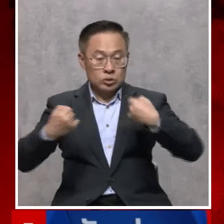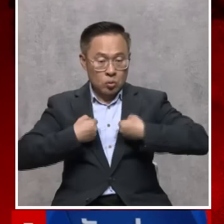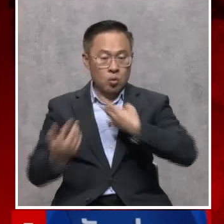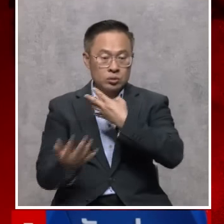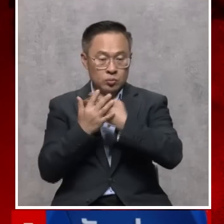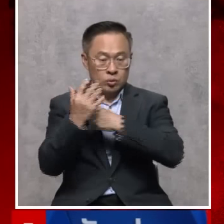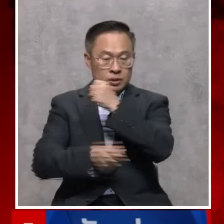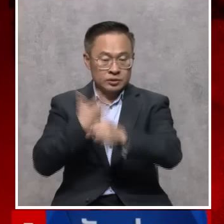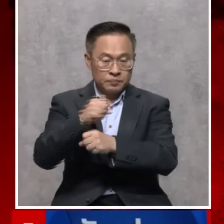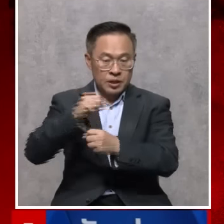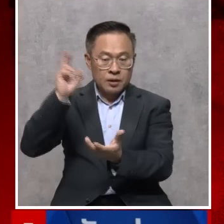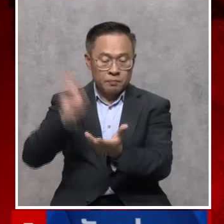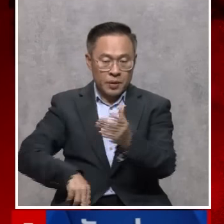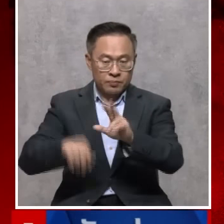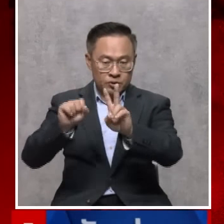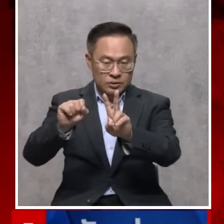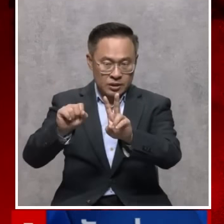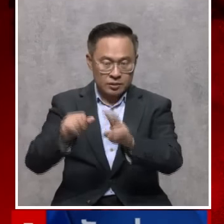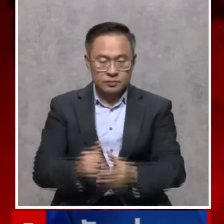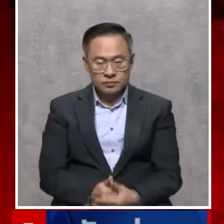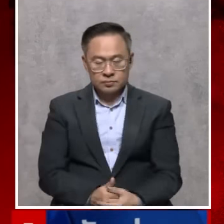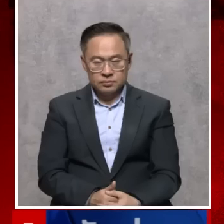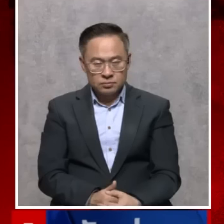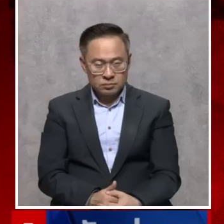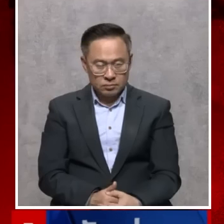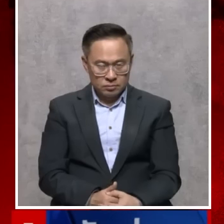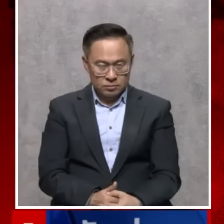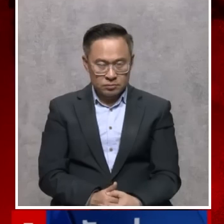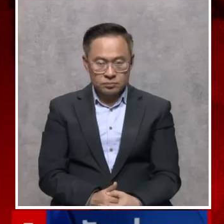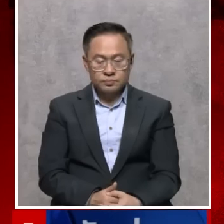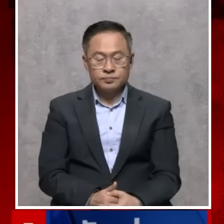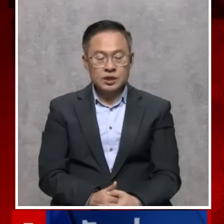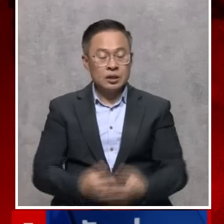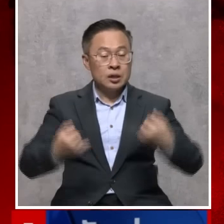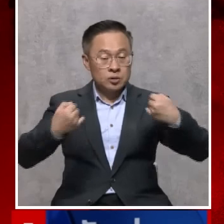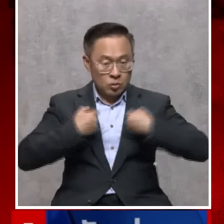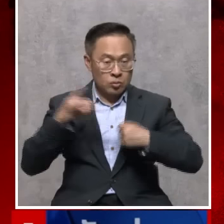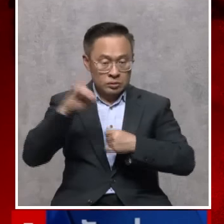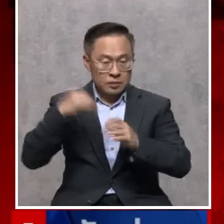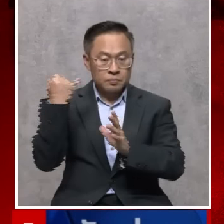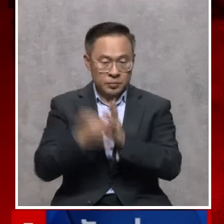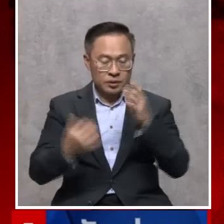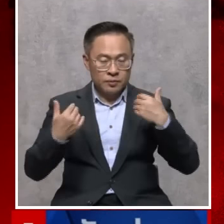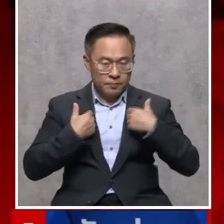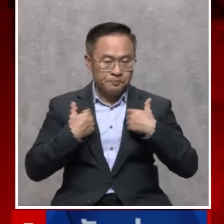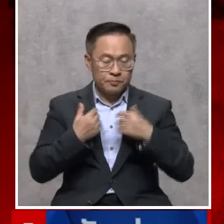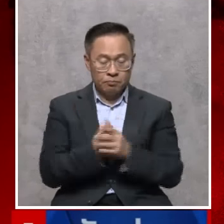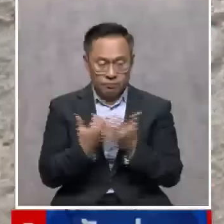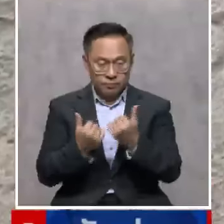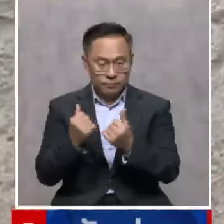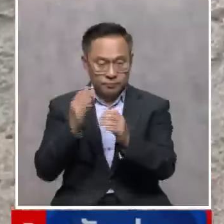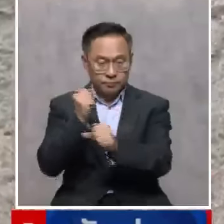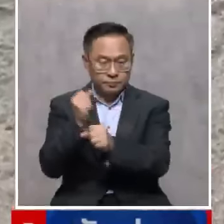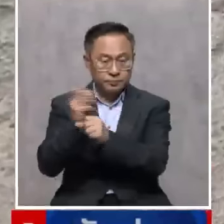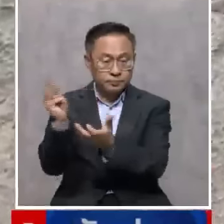10ปีปรับไม่เกิน 200,000 บาทเลยนะคะ ล่าสุดค่ะเจ้าหน้าที่มูลนิธิ Watchdog Thailand เข้าไปช่วยเหลือแล้วนะค